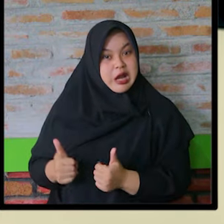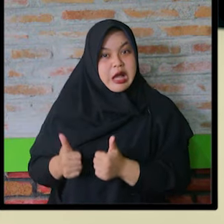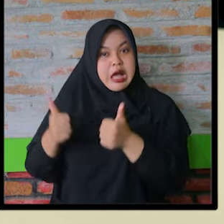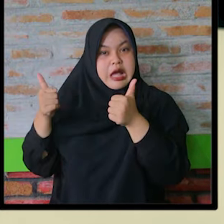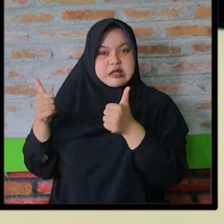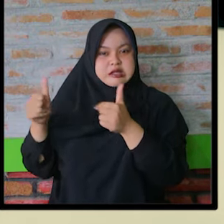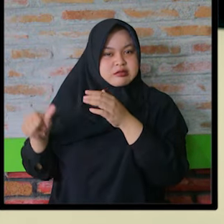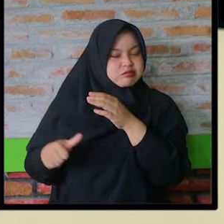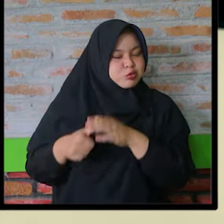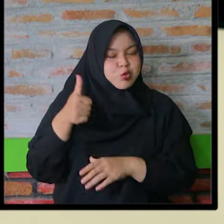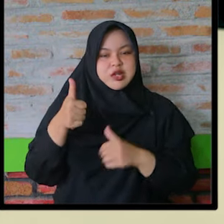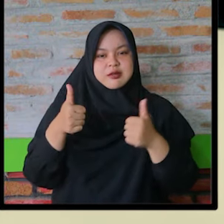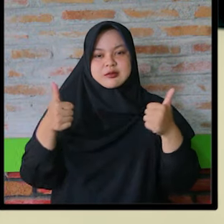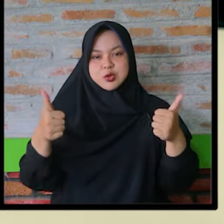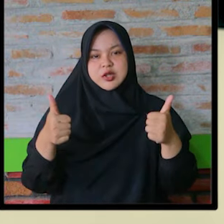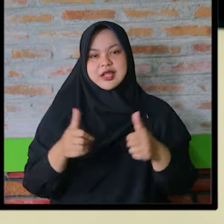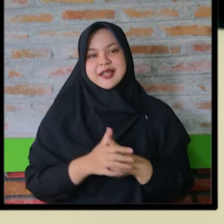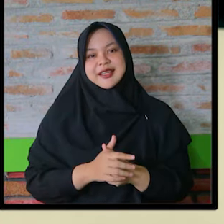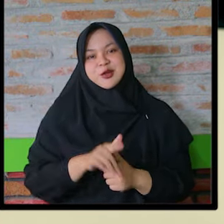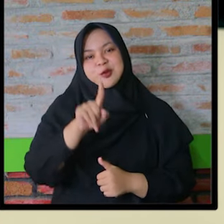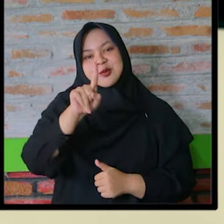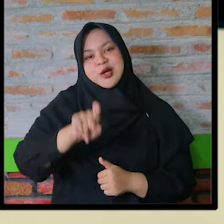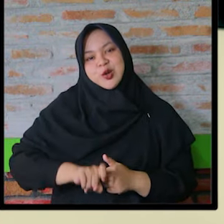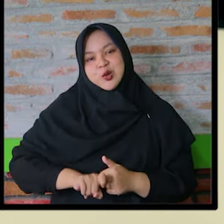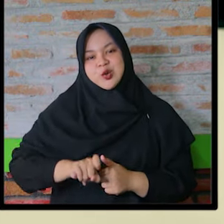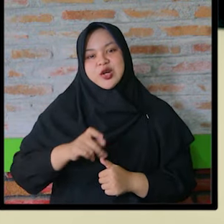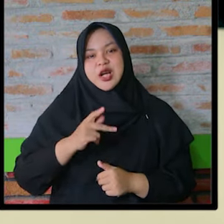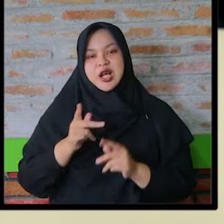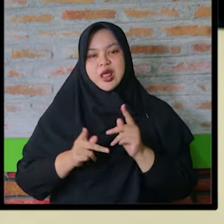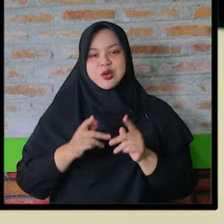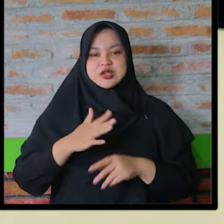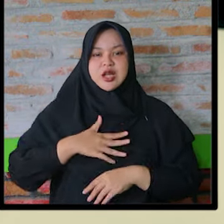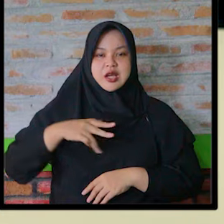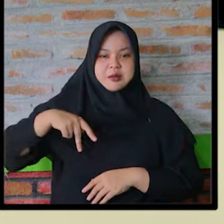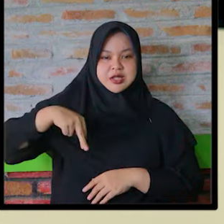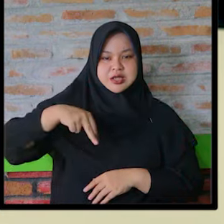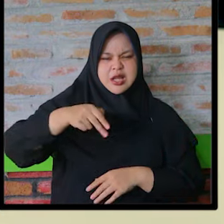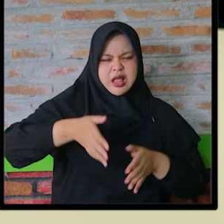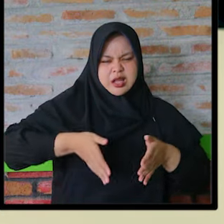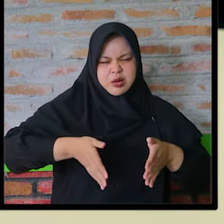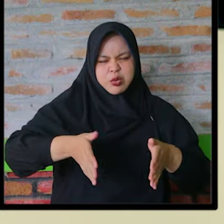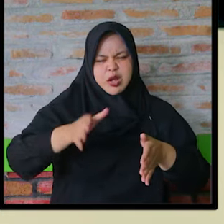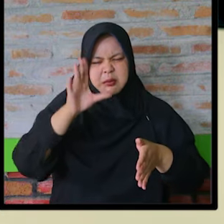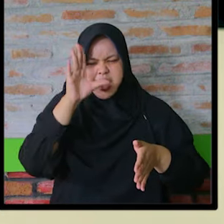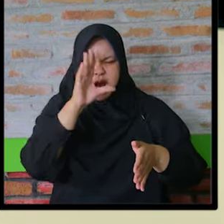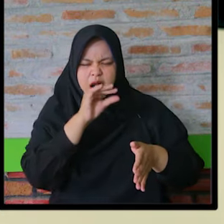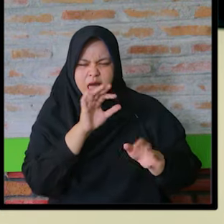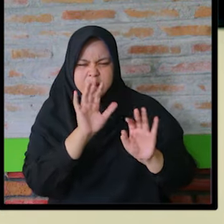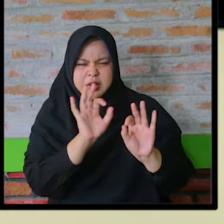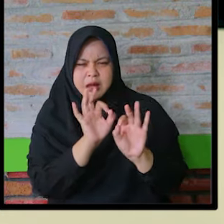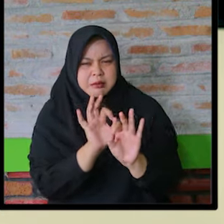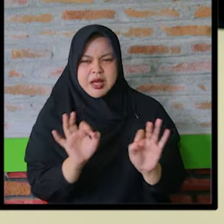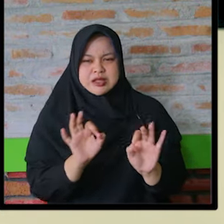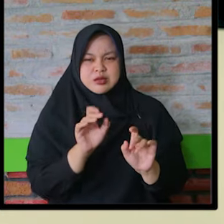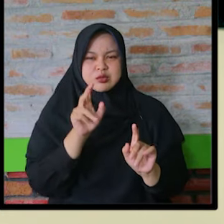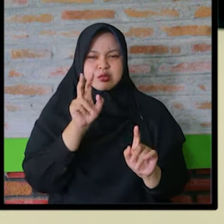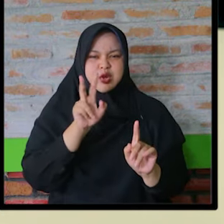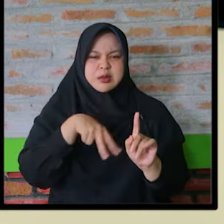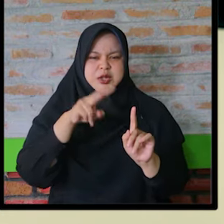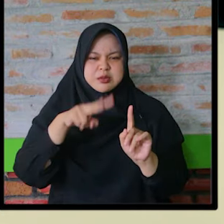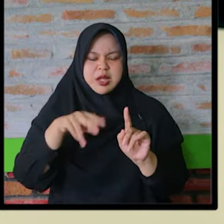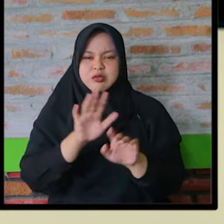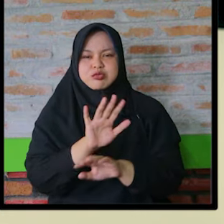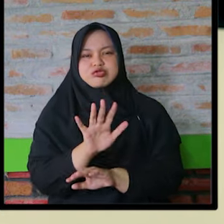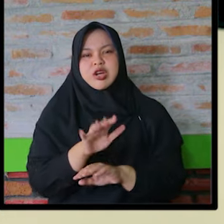keluar itu juga perlu Oh iya iya saya nek Jalan begini di tengah malam kayaknya enggak pas bukan soal perspektifnya